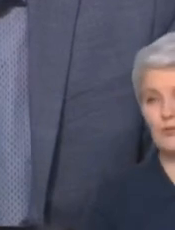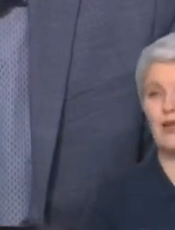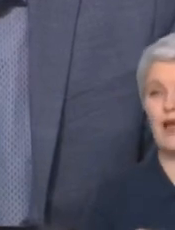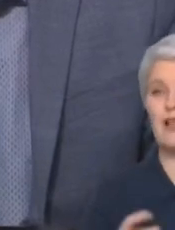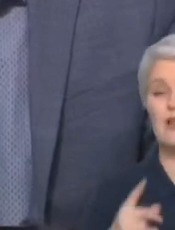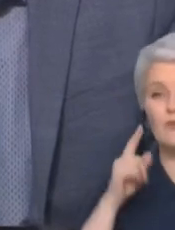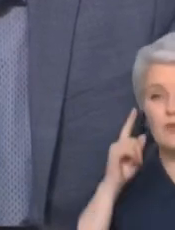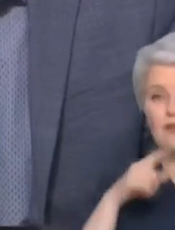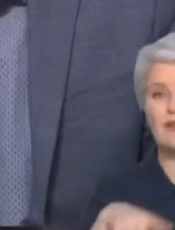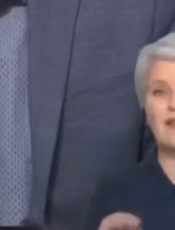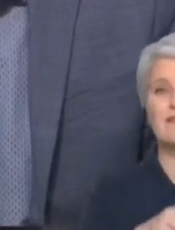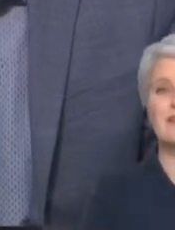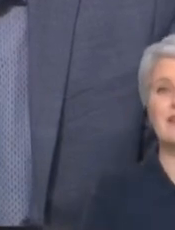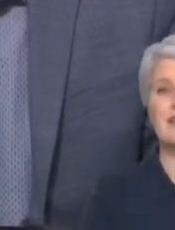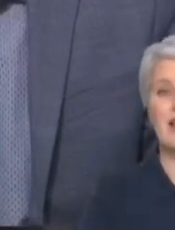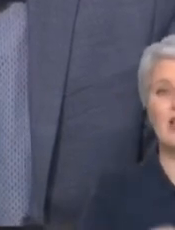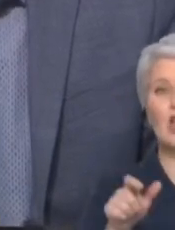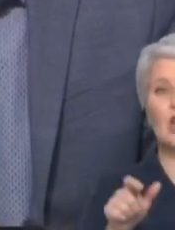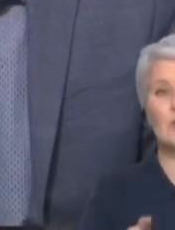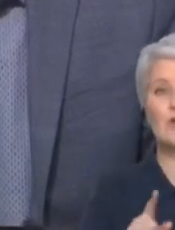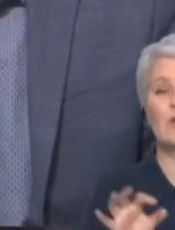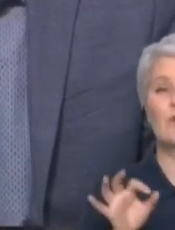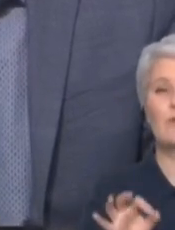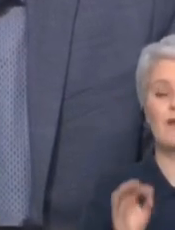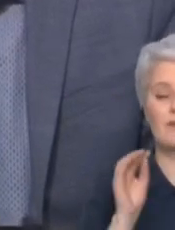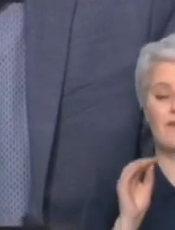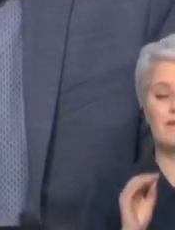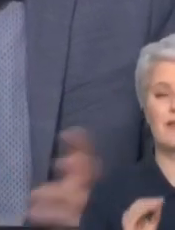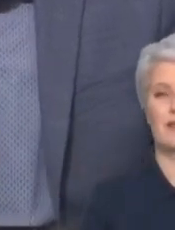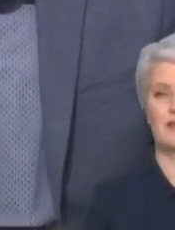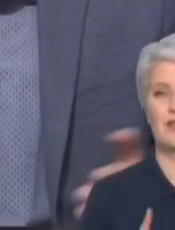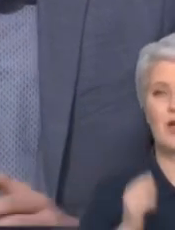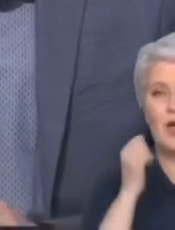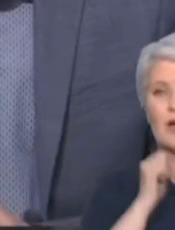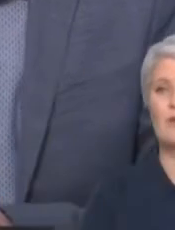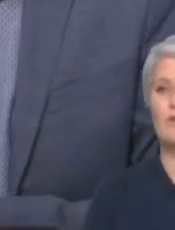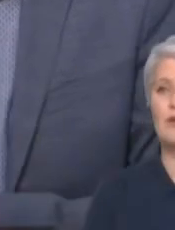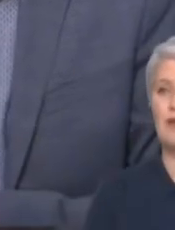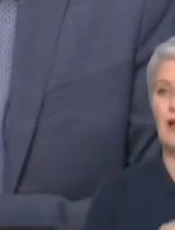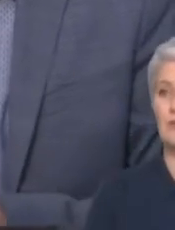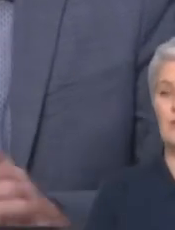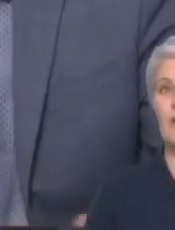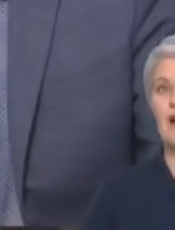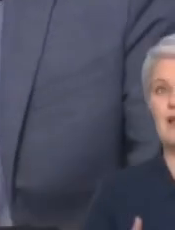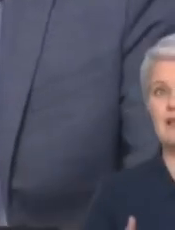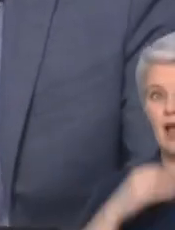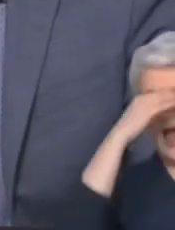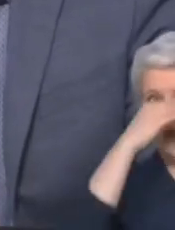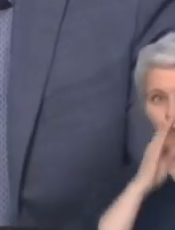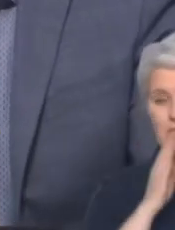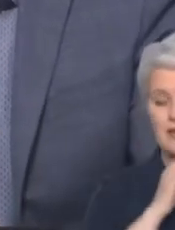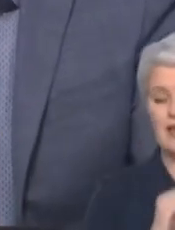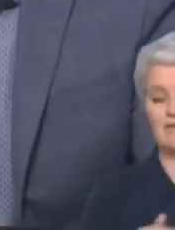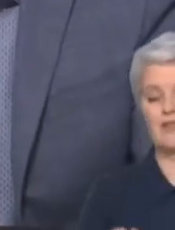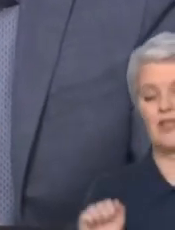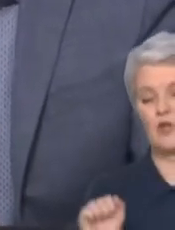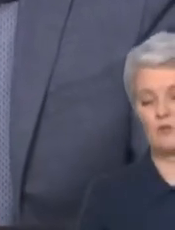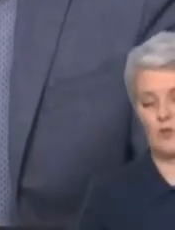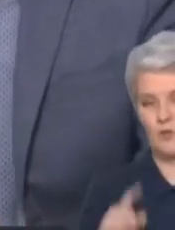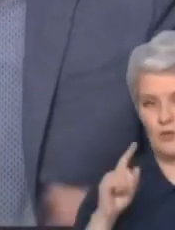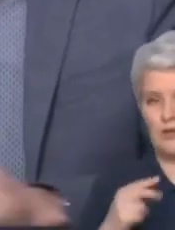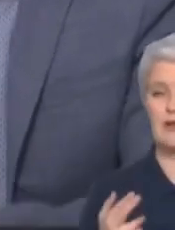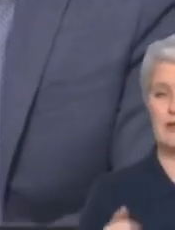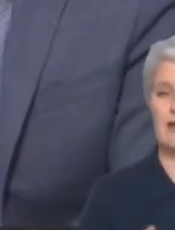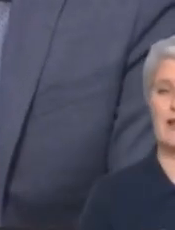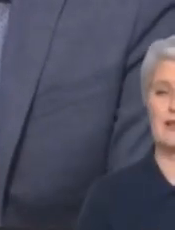треба знати всі дані про цю людину, щоб внести її, верифікувати, щоб пенсійний фонд. Ну, я думаю, для батьків діти можуть знати ці всі дані. Можуть, абсолютно.